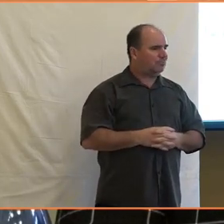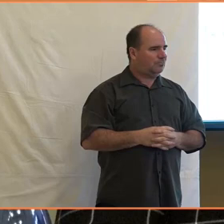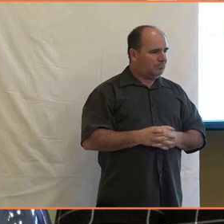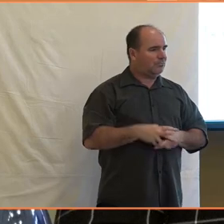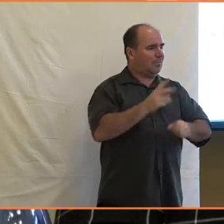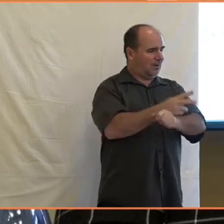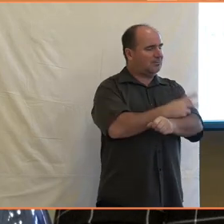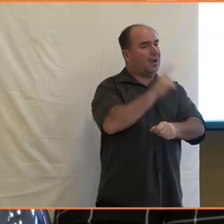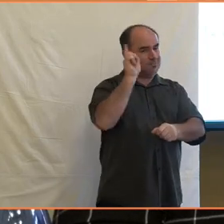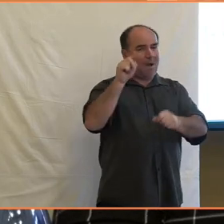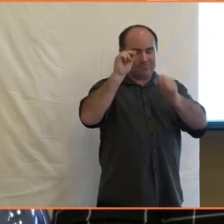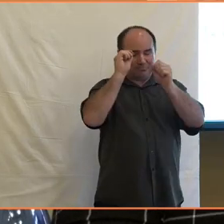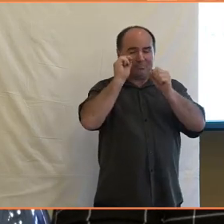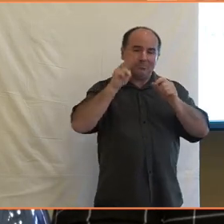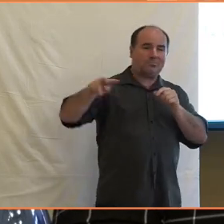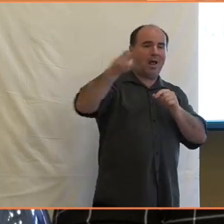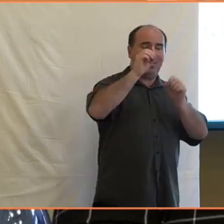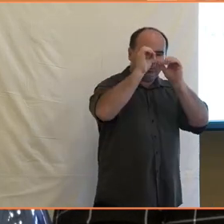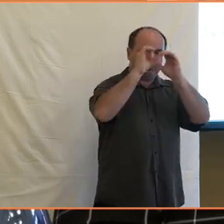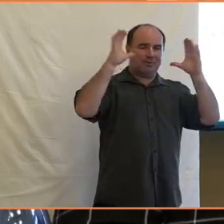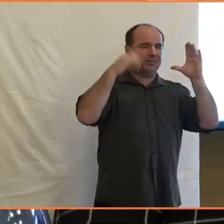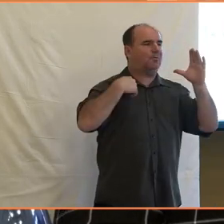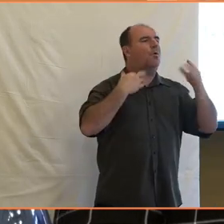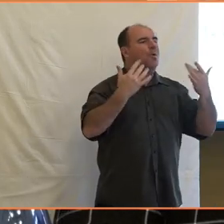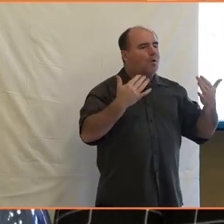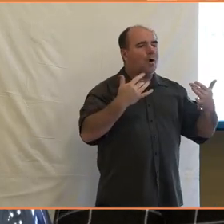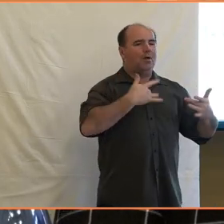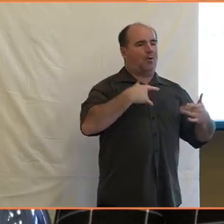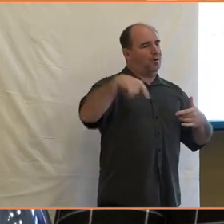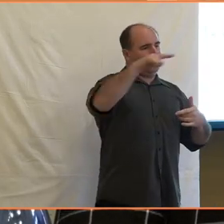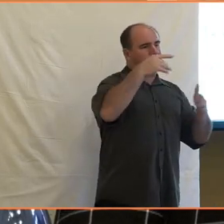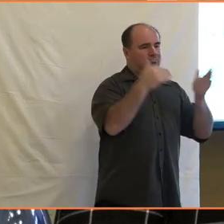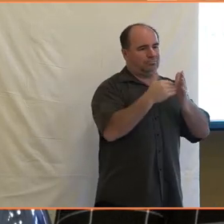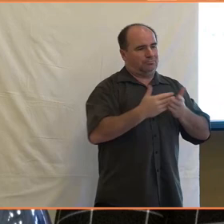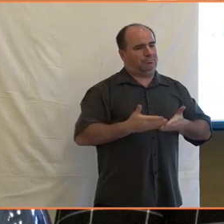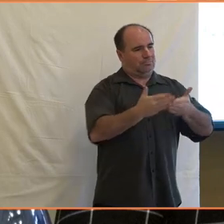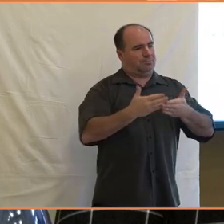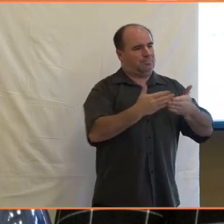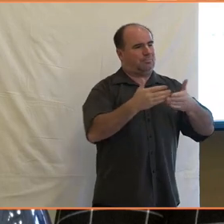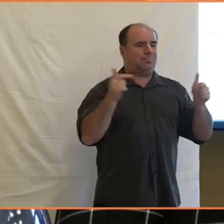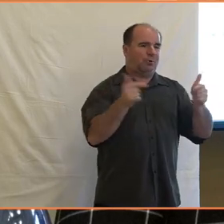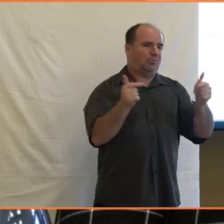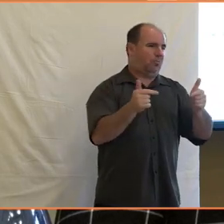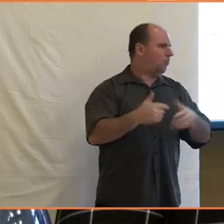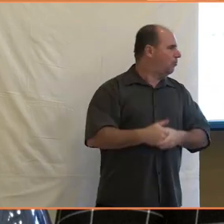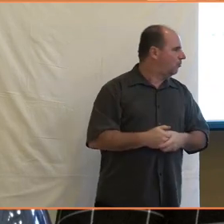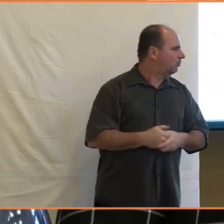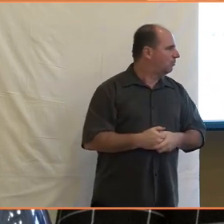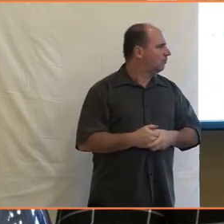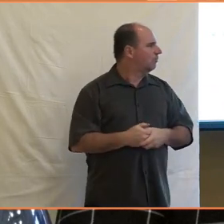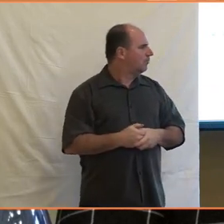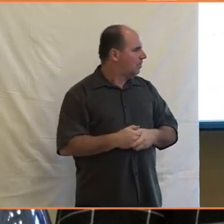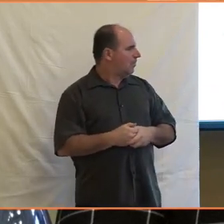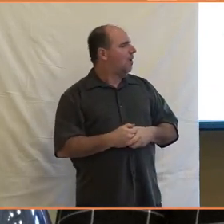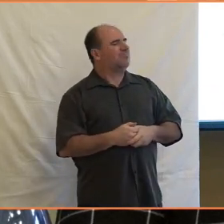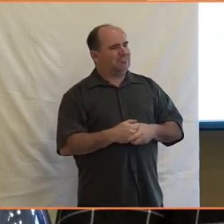digitalizace vzdělávání přináší, tak zohledňoval i tu možnost, že právě některé ty rodiny nebo děti mají s tímhle problém, protože to užívání technologie